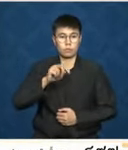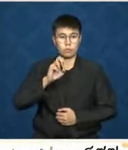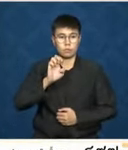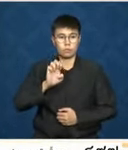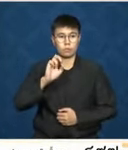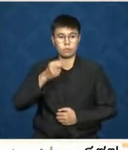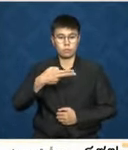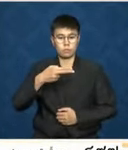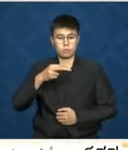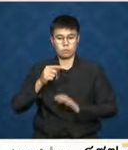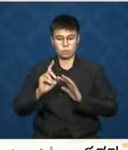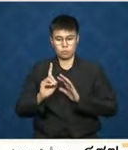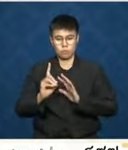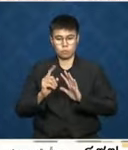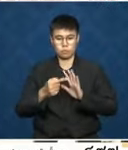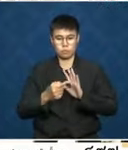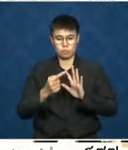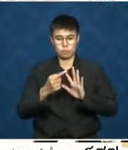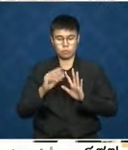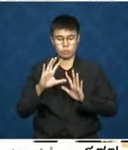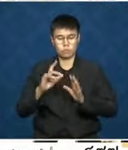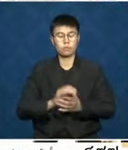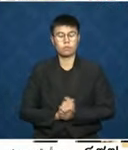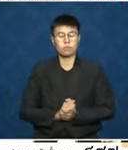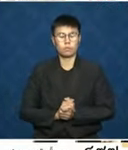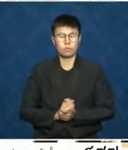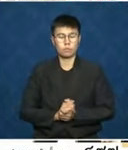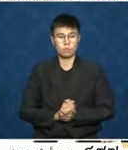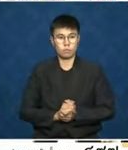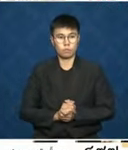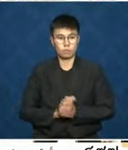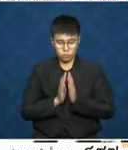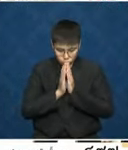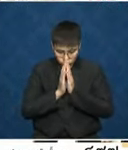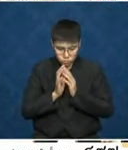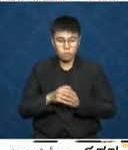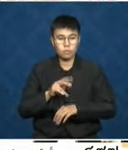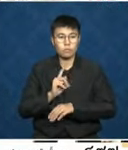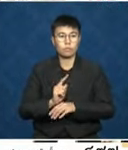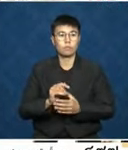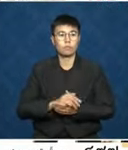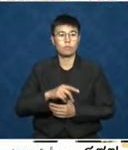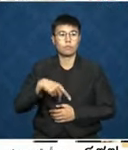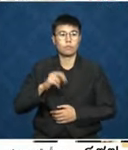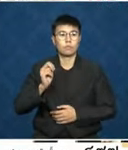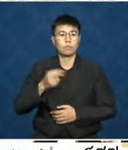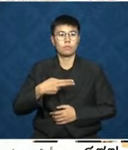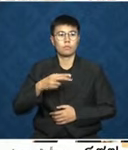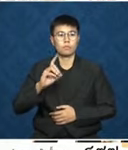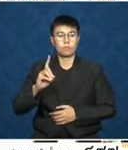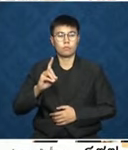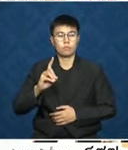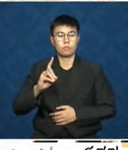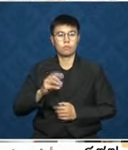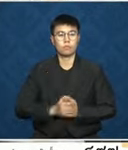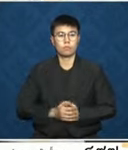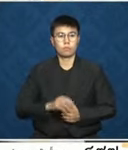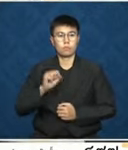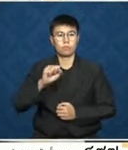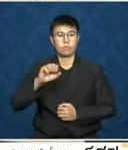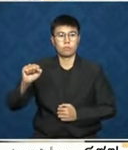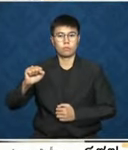เดโชครับกราบเรียนท่านประธานที่เคารพกระผมพิทักษเดชเดชเดโชสมาชิก